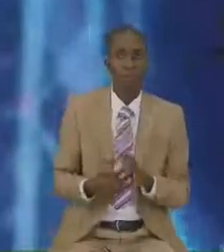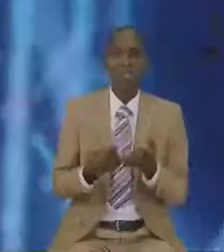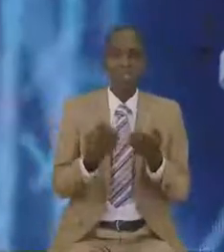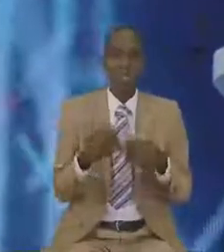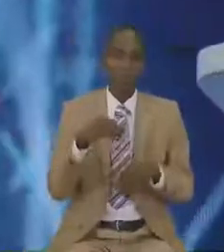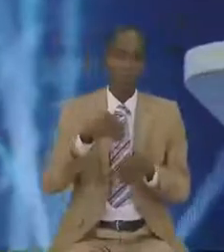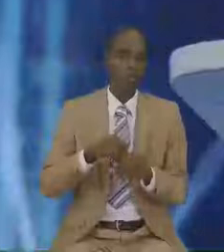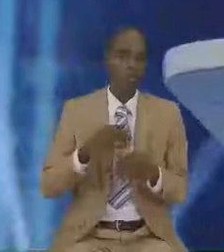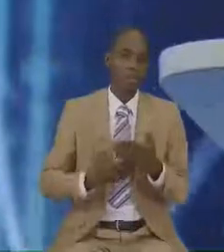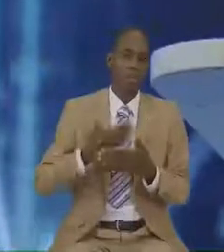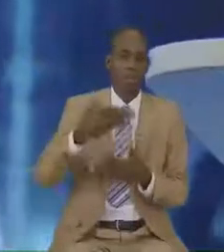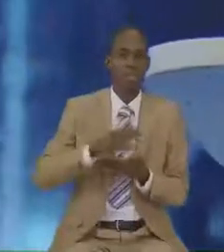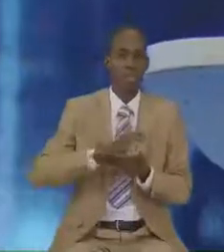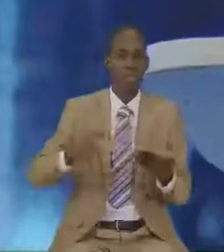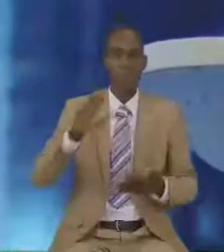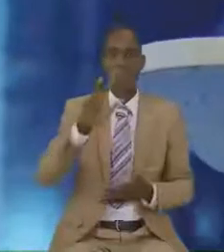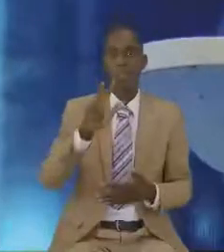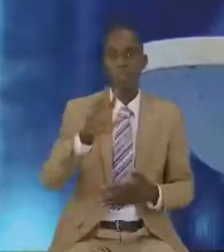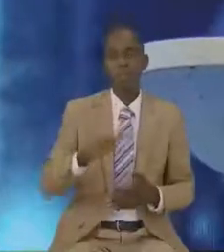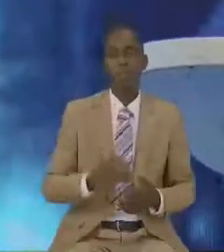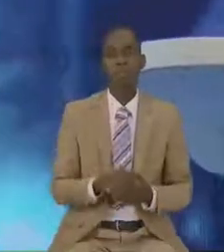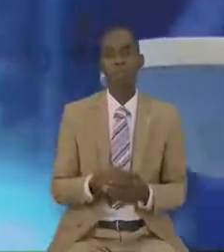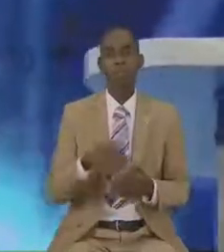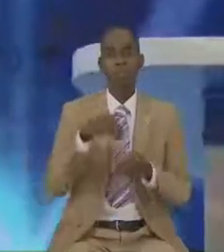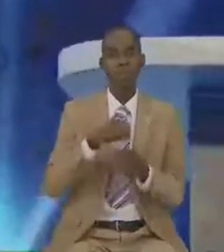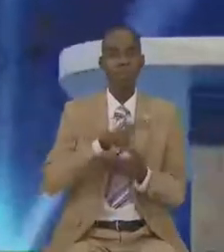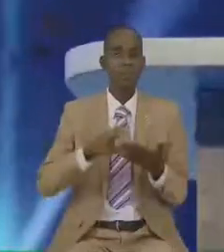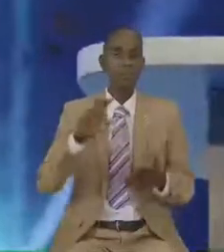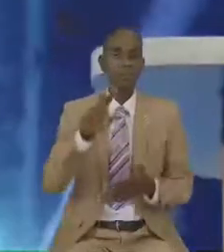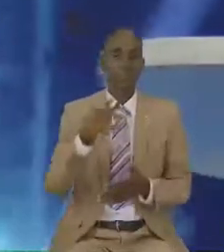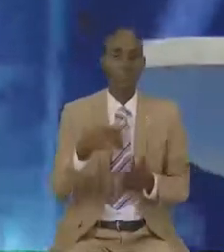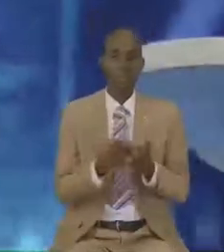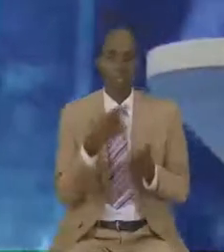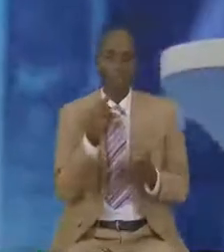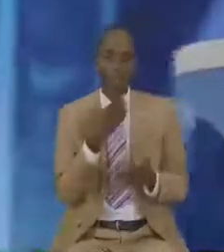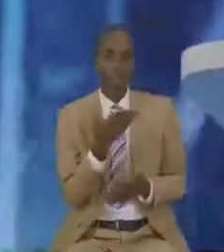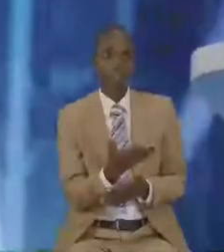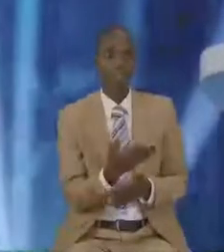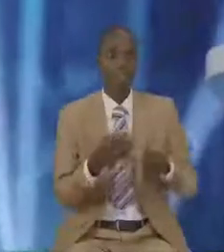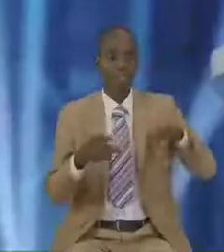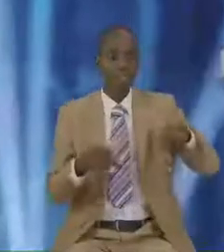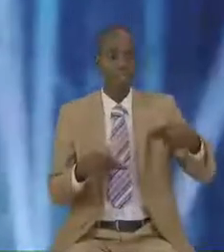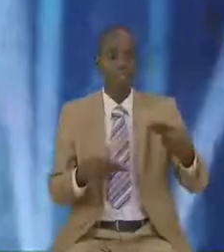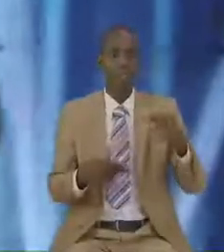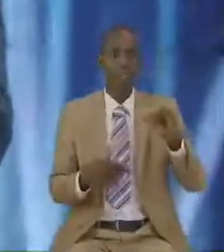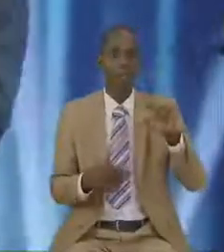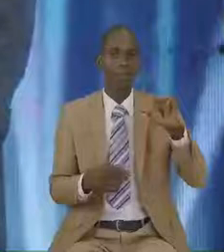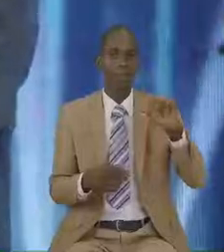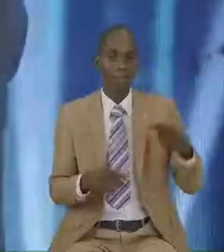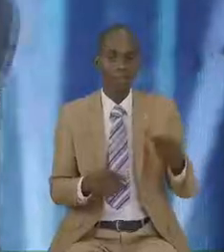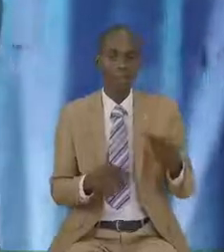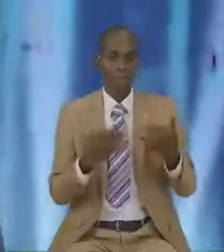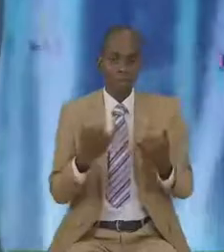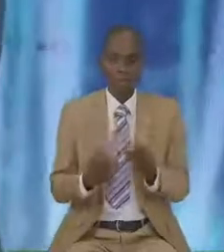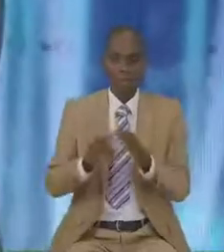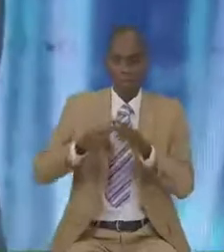l'application lui sont venues dans le verset 35. Verset 35, on dit, alors, Philippe ouvrant la